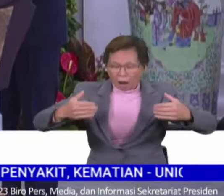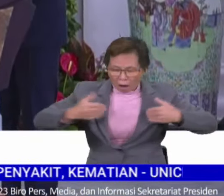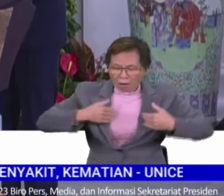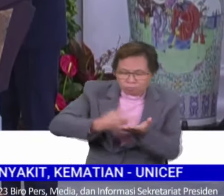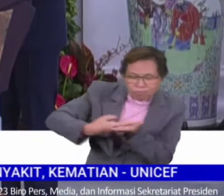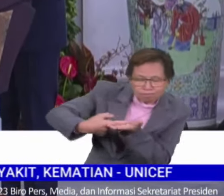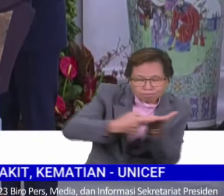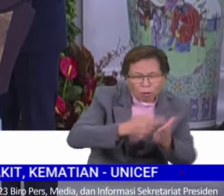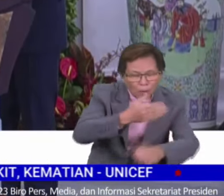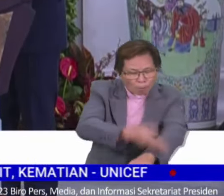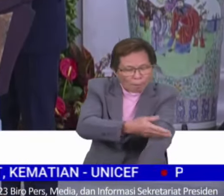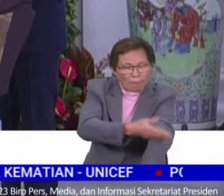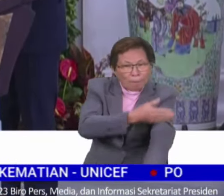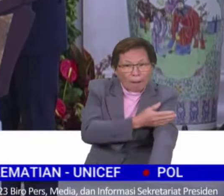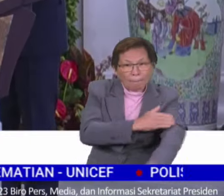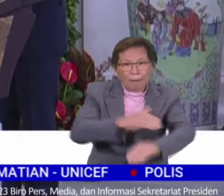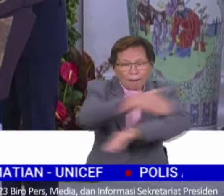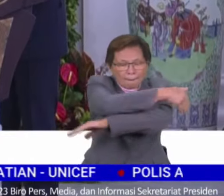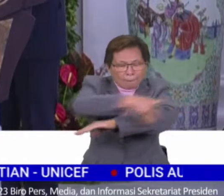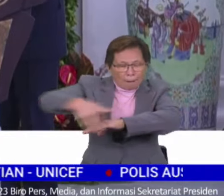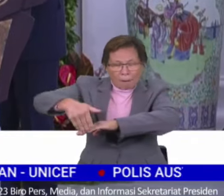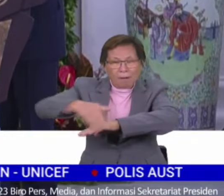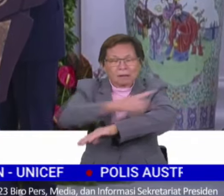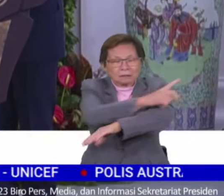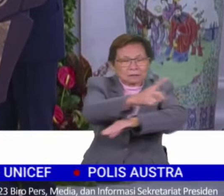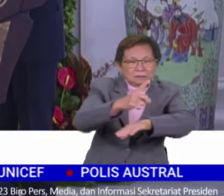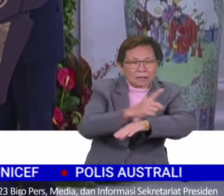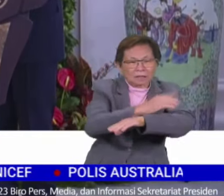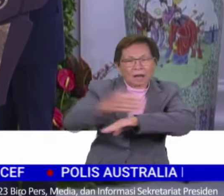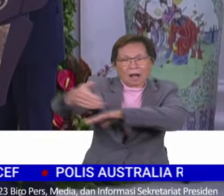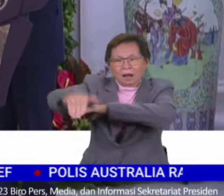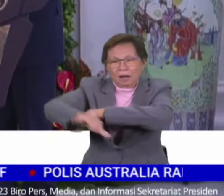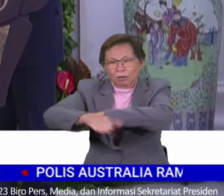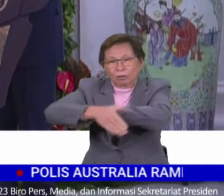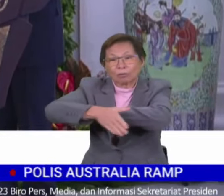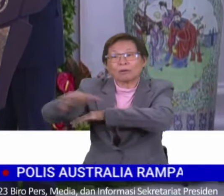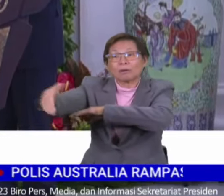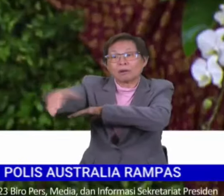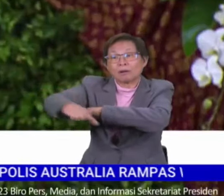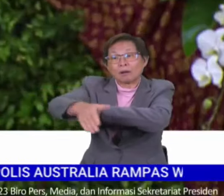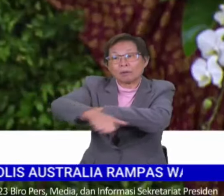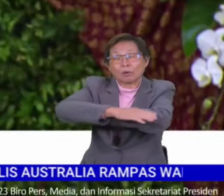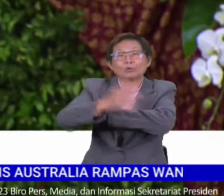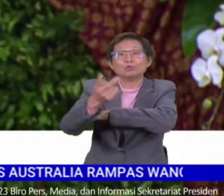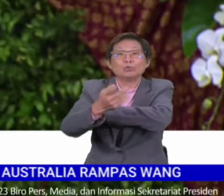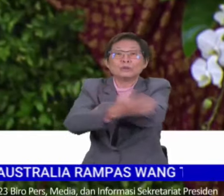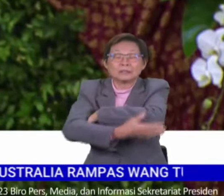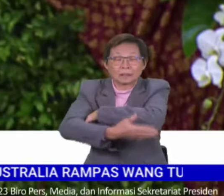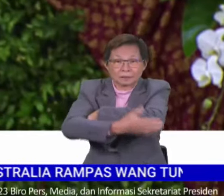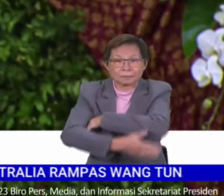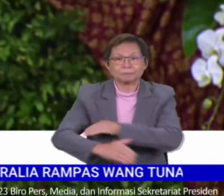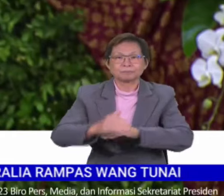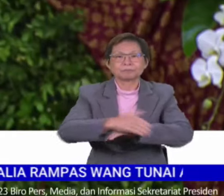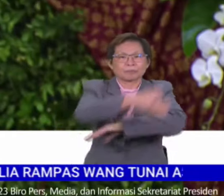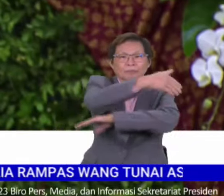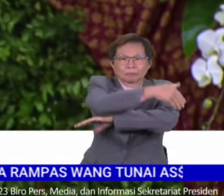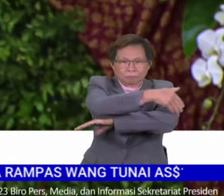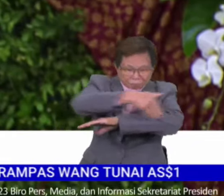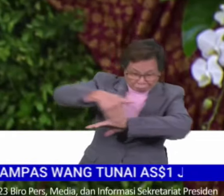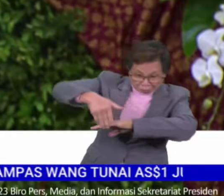dibincangkan kemajuan rundingan pembatasan sempadan darat dan maritim kedua-dua negara. Hal-hal lain perbatasan dan